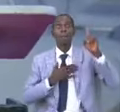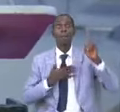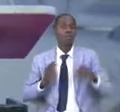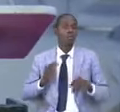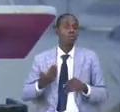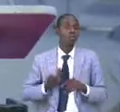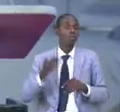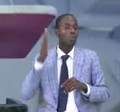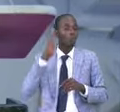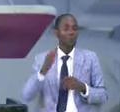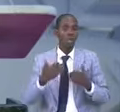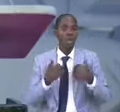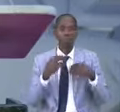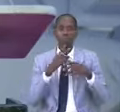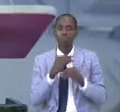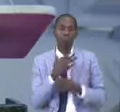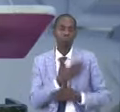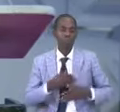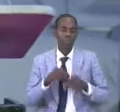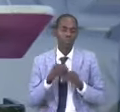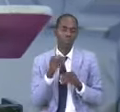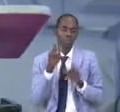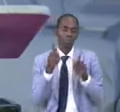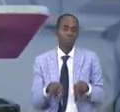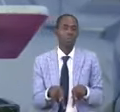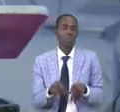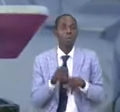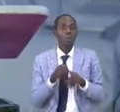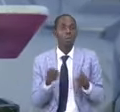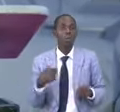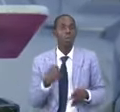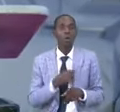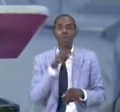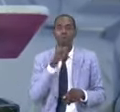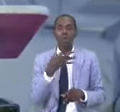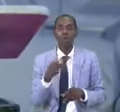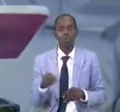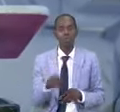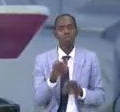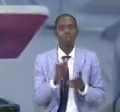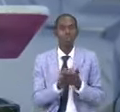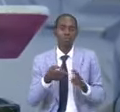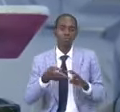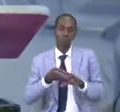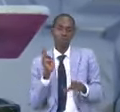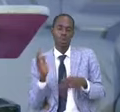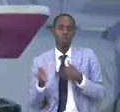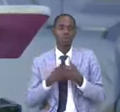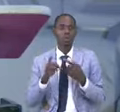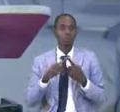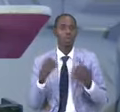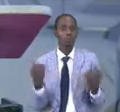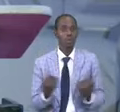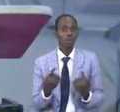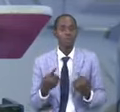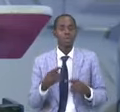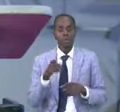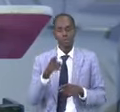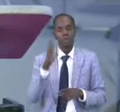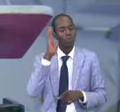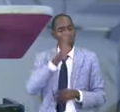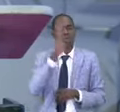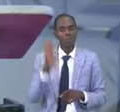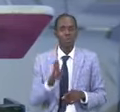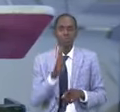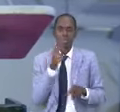ceux qui se retirent pour se perdre tu ne vas pas te retirer pour la perdition mais nous sommes de ceux qui croient pour sauver